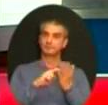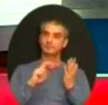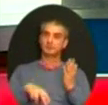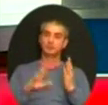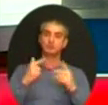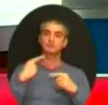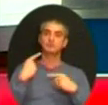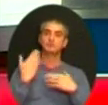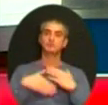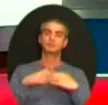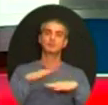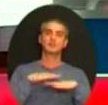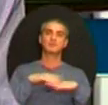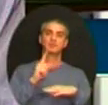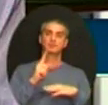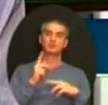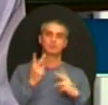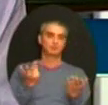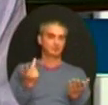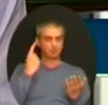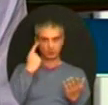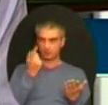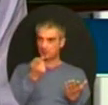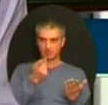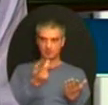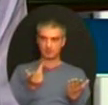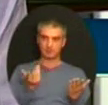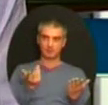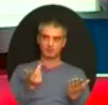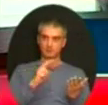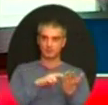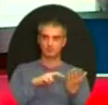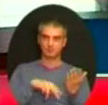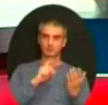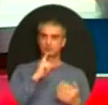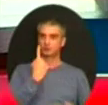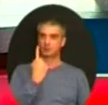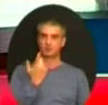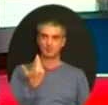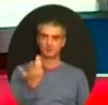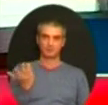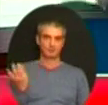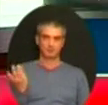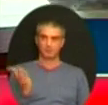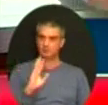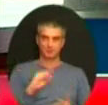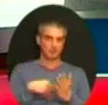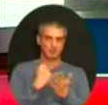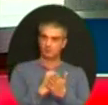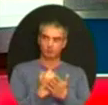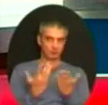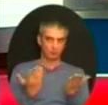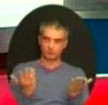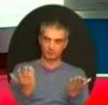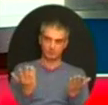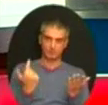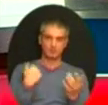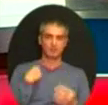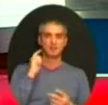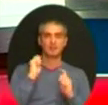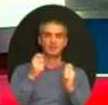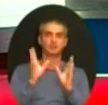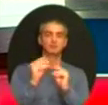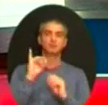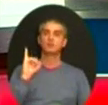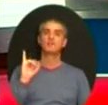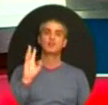סיום תפקיד? מסיום תפקיד. את יודעת שהפגישה, אתה לא יכול אפילו לדבר למנורה בלי אישור. כן. אני הגשתי יחד עם